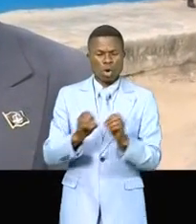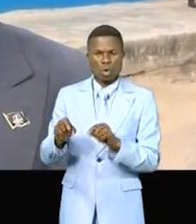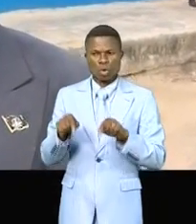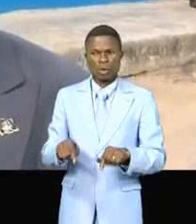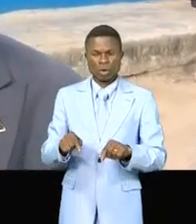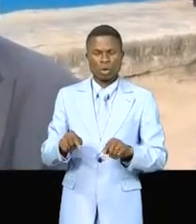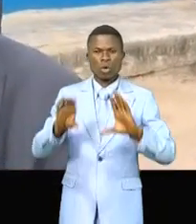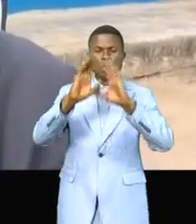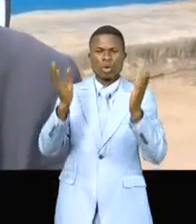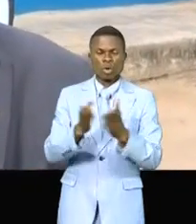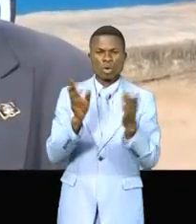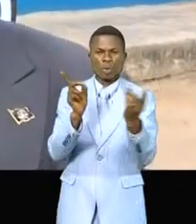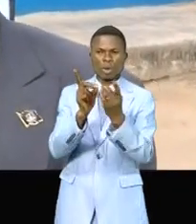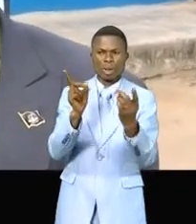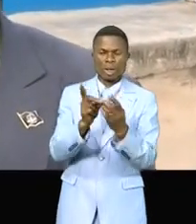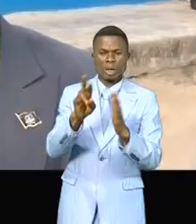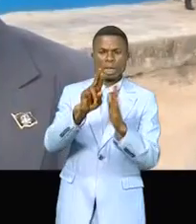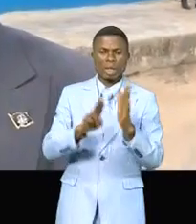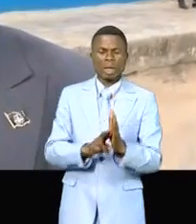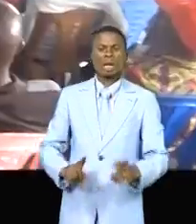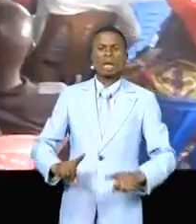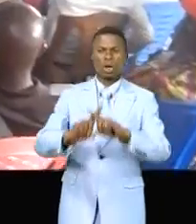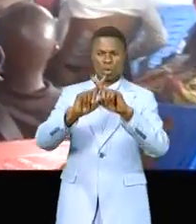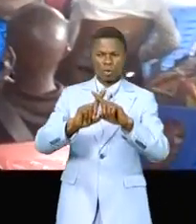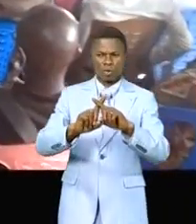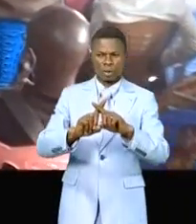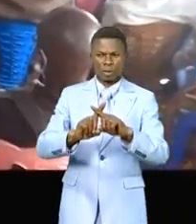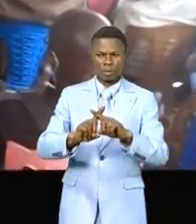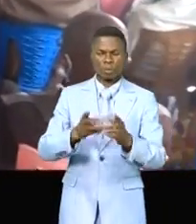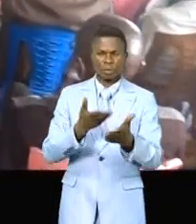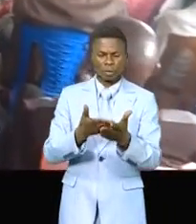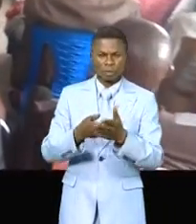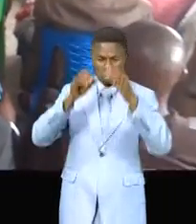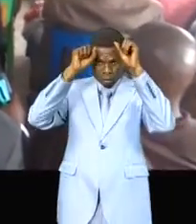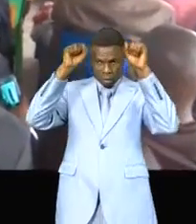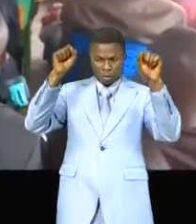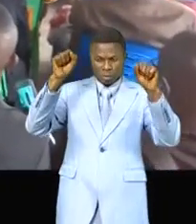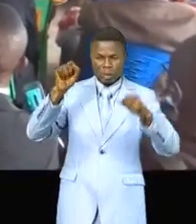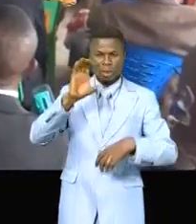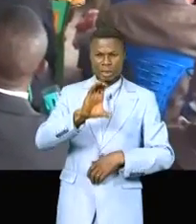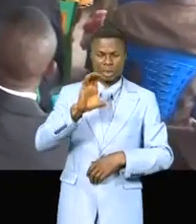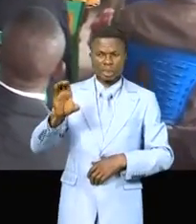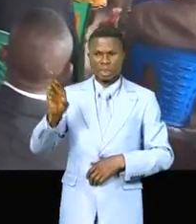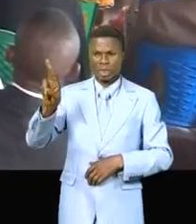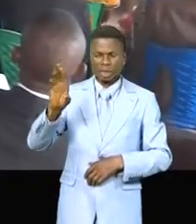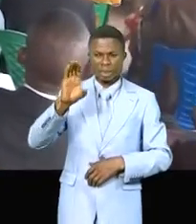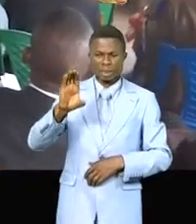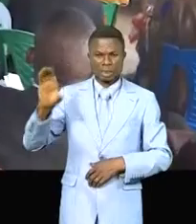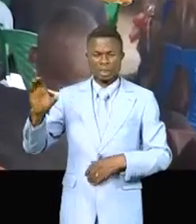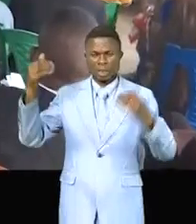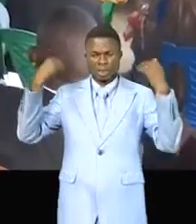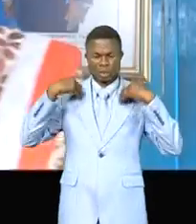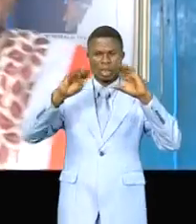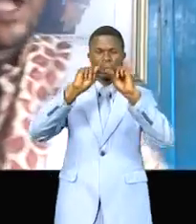par la commission consultative des règlements des conflits coutumiers. De leur côté, le président du CCRCC et chef du